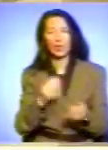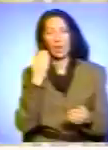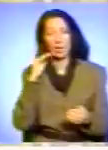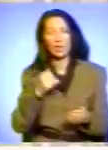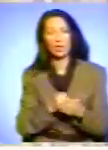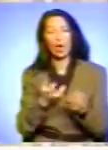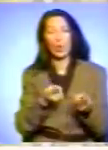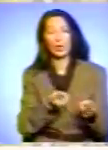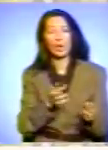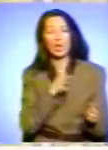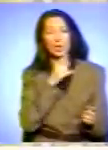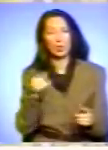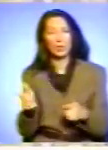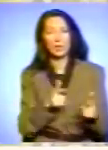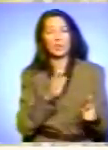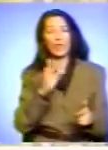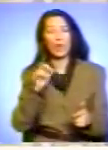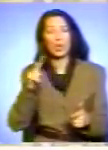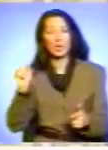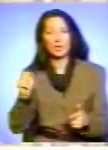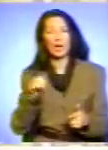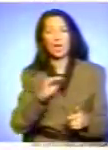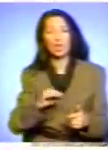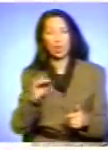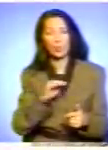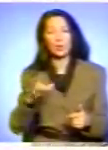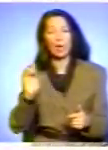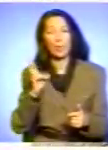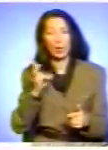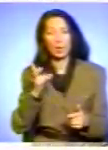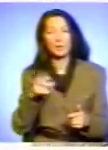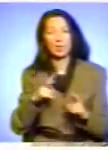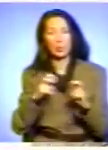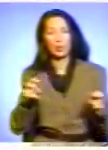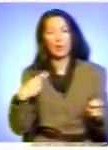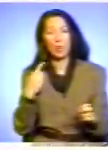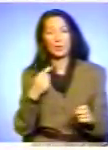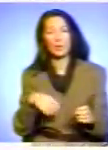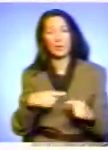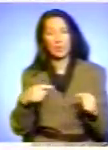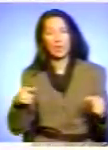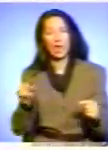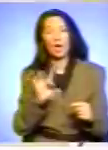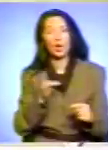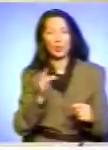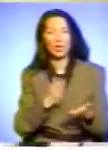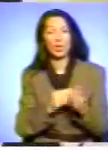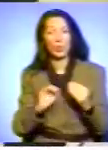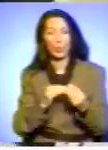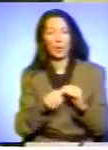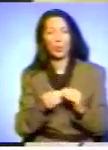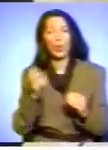підготувалися Волинська, Житомирська, Полтавська, Дніпропетровська та Миколаївська області. У решті регіонів не все гаразд. У